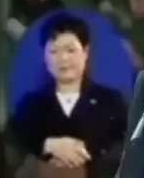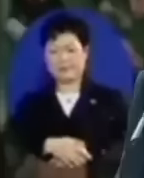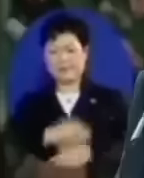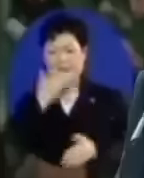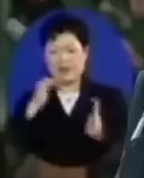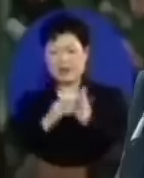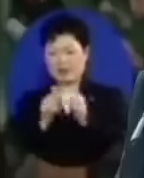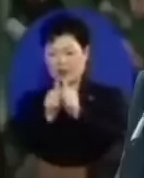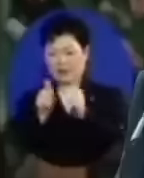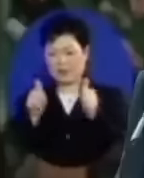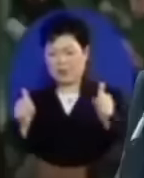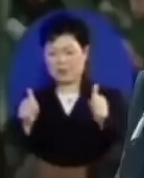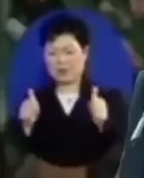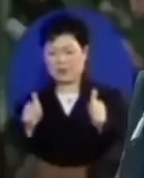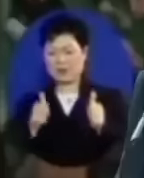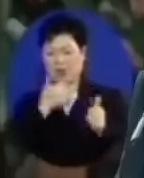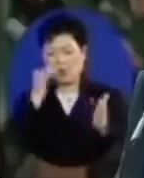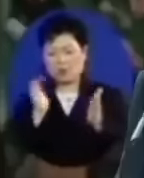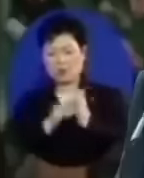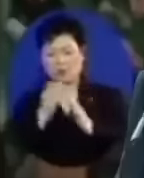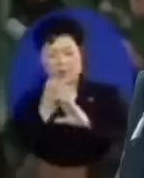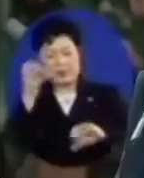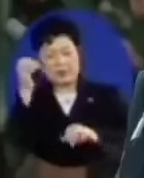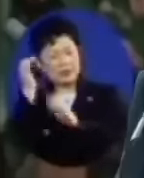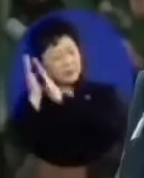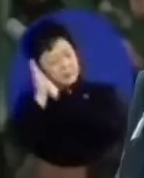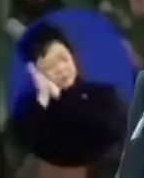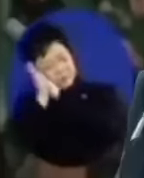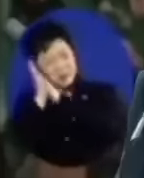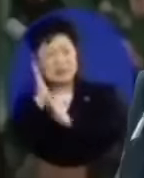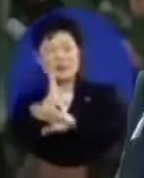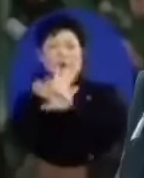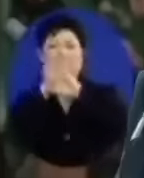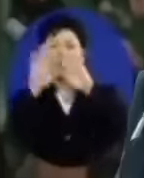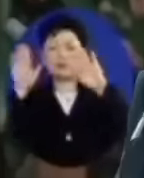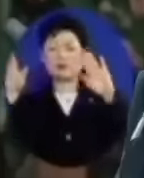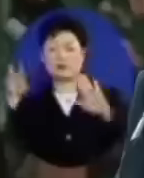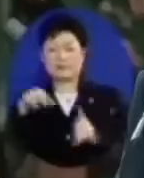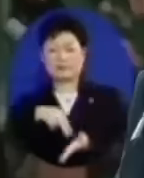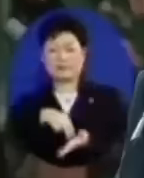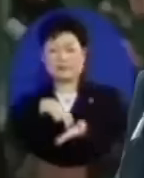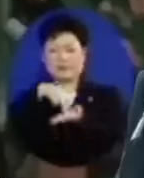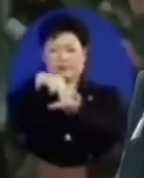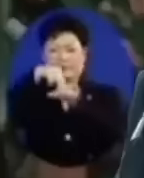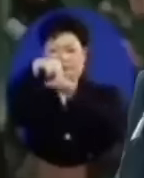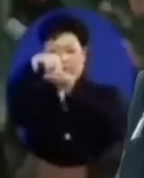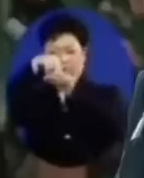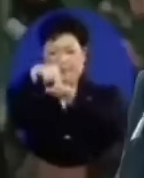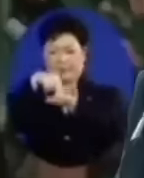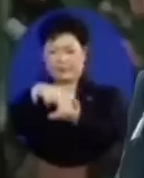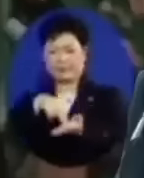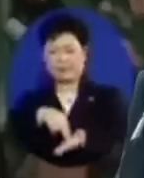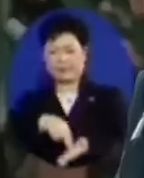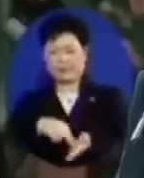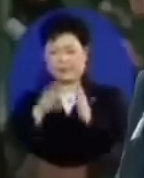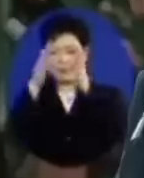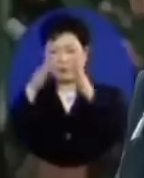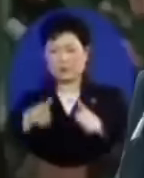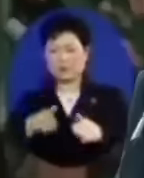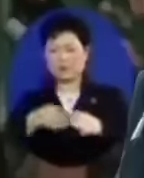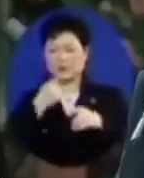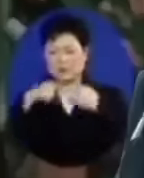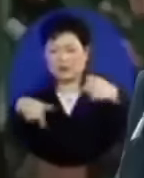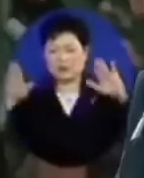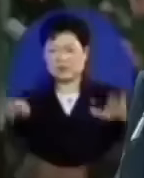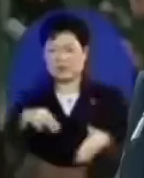야곱이 돌베베고 자다가 하늘에서 사닥다리가 자기에게 날아와서 사닥다리를 통해서 천사가